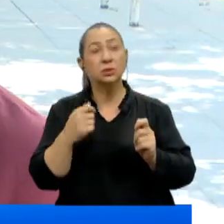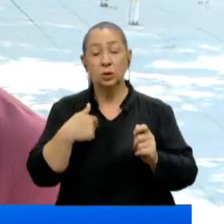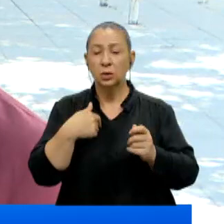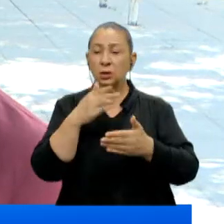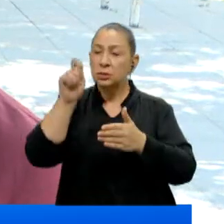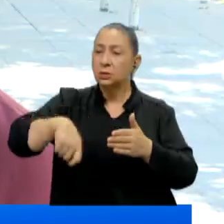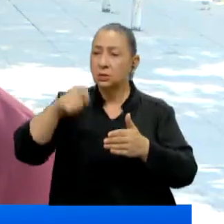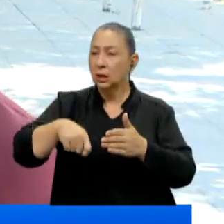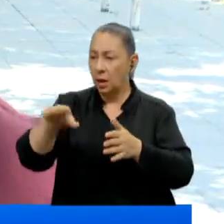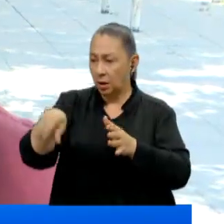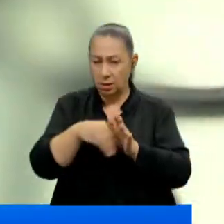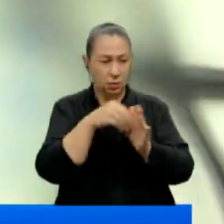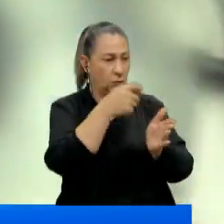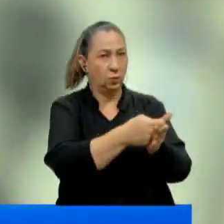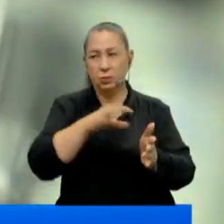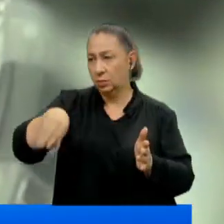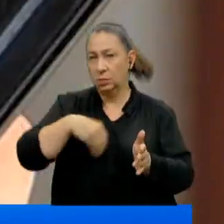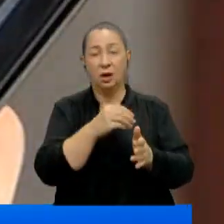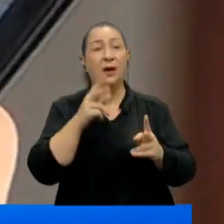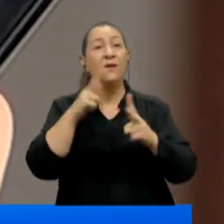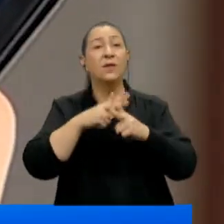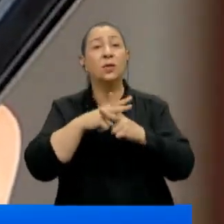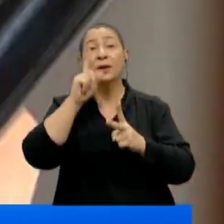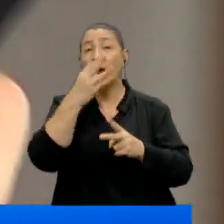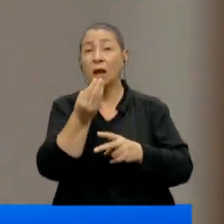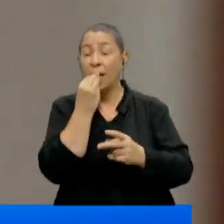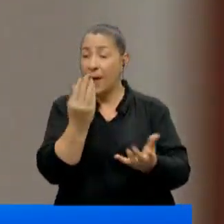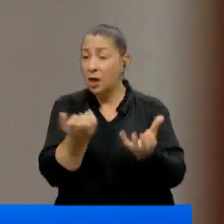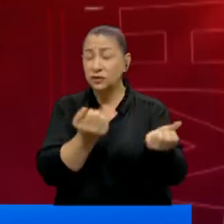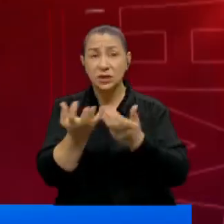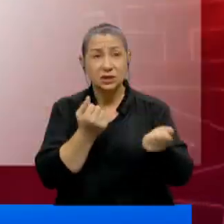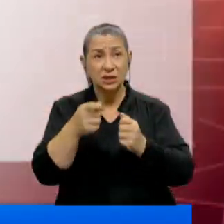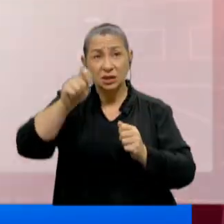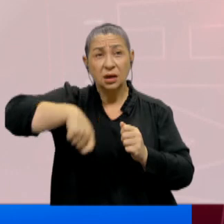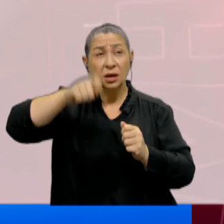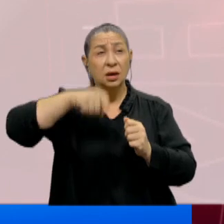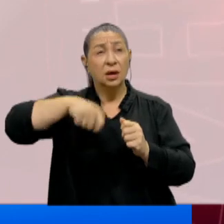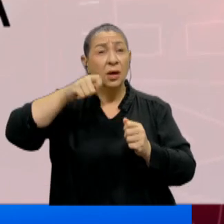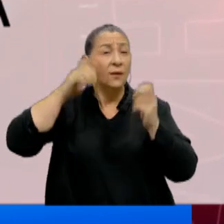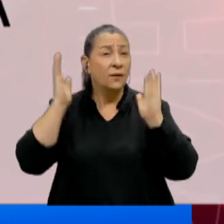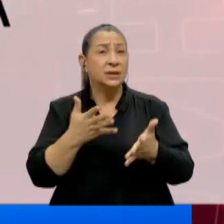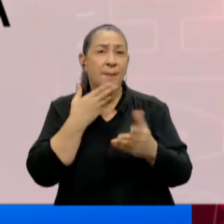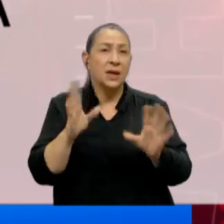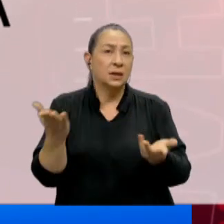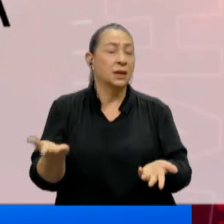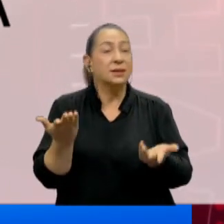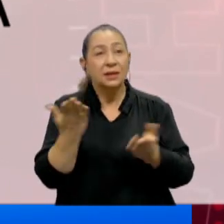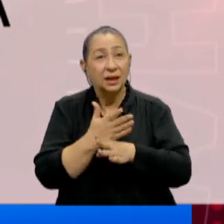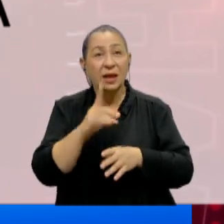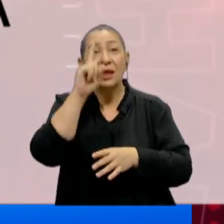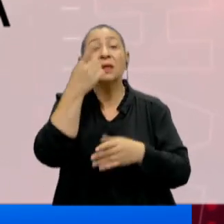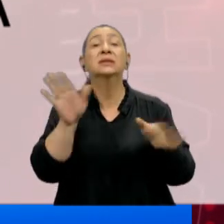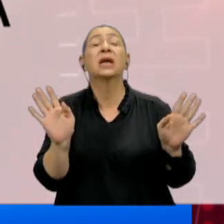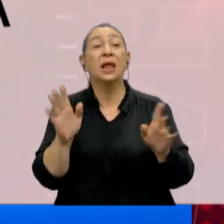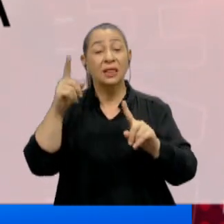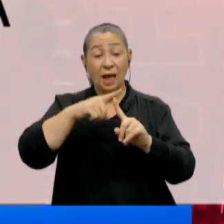kredi kartıyla alıp ödüyoruz. Faturayla sınırlı değil, gıda alışverişi için de kredi kartına başvuruyor emekli. Üstelik yalnız da